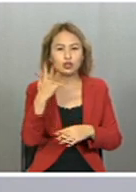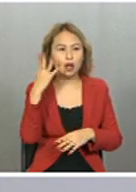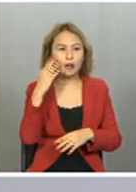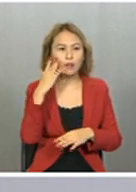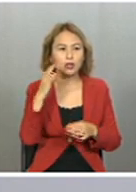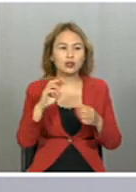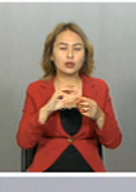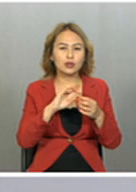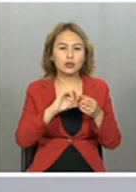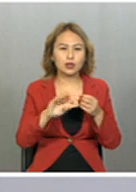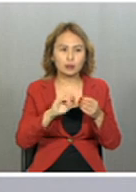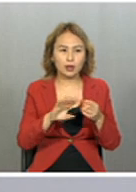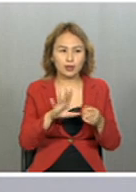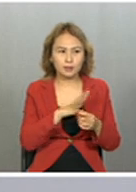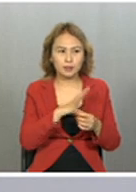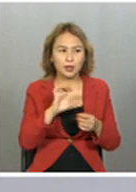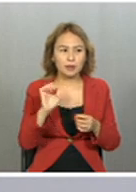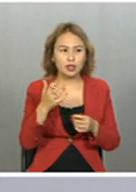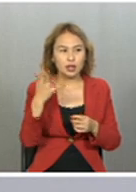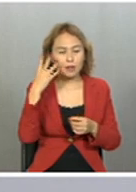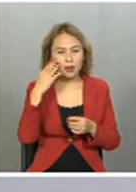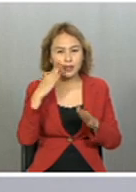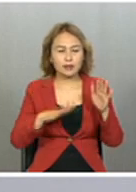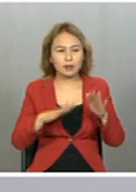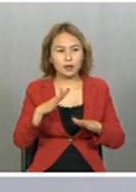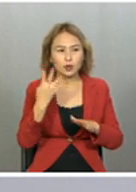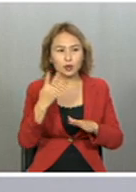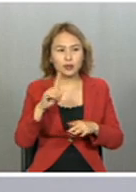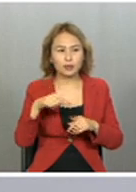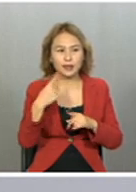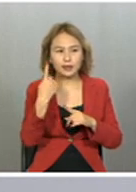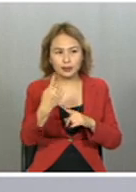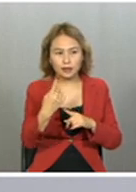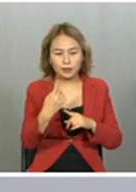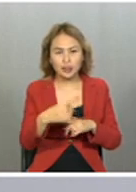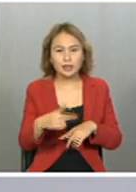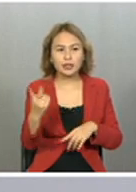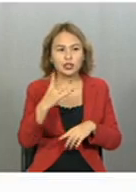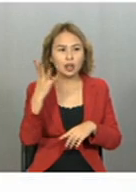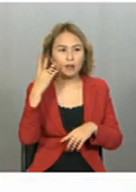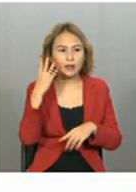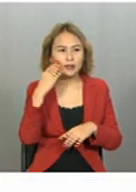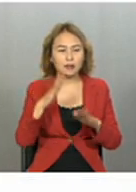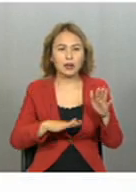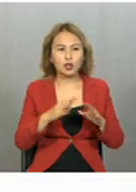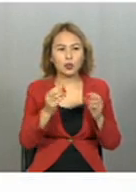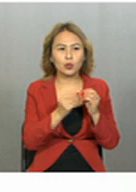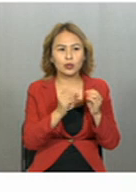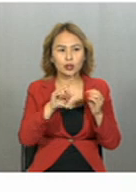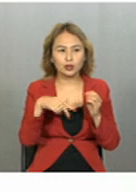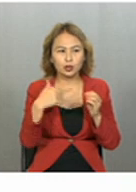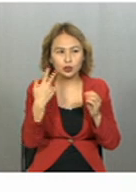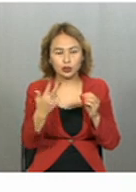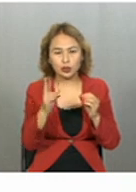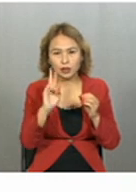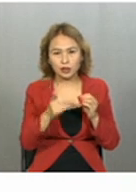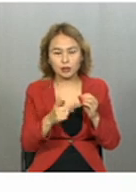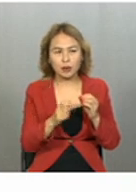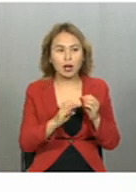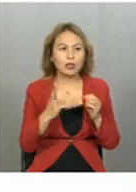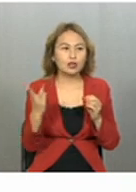алды. Бірінші алманың салмағы 4-тен 1 килограмм, екінші алманың салмағы 10-нан 3